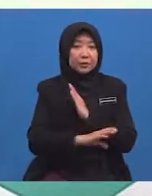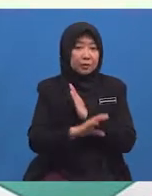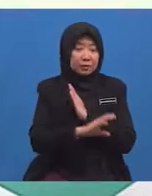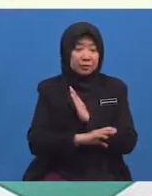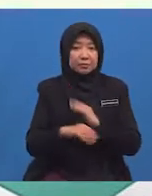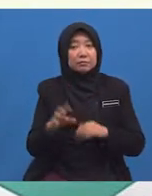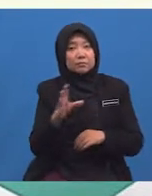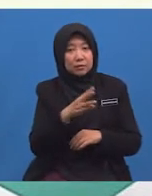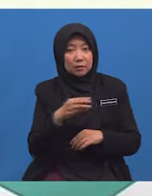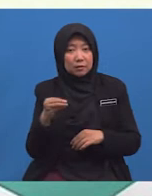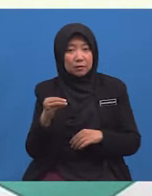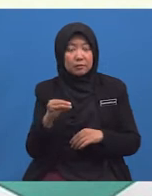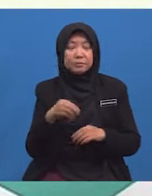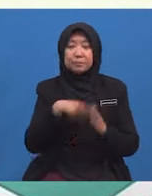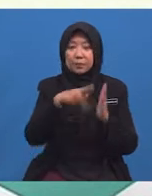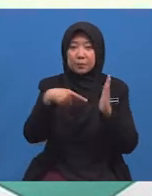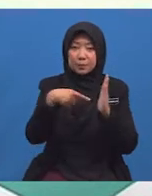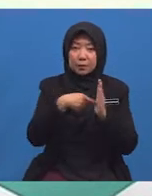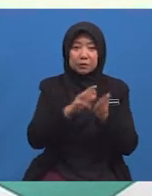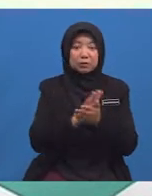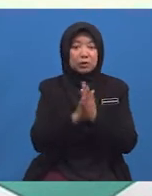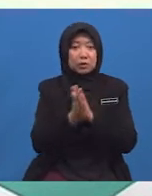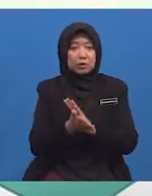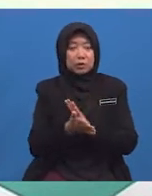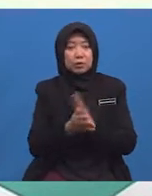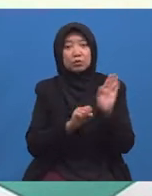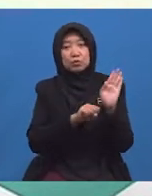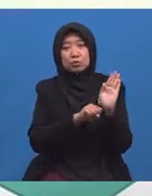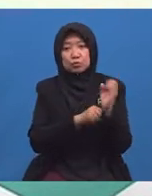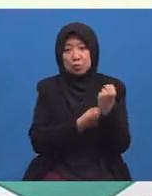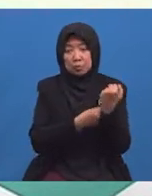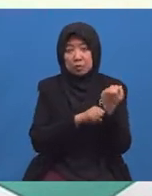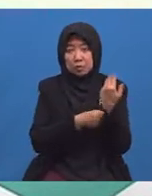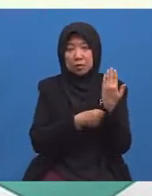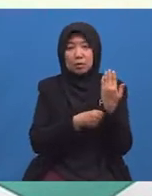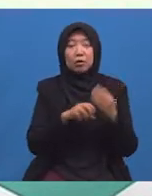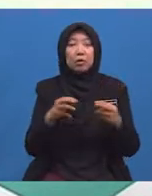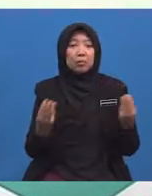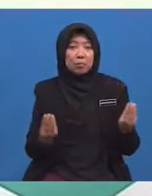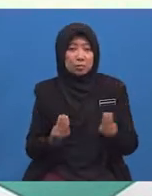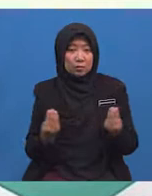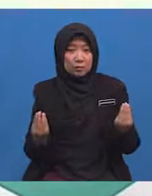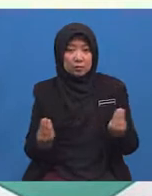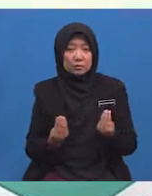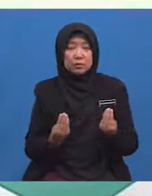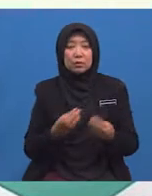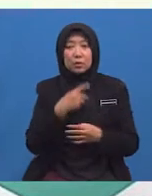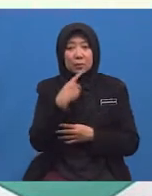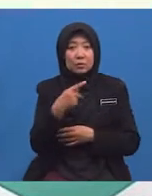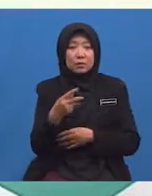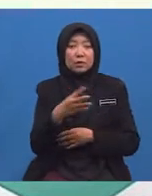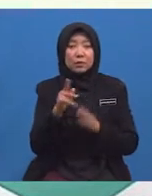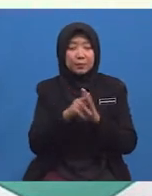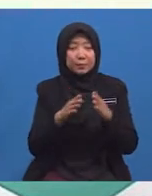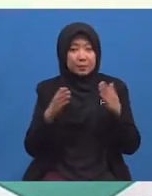terakhir, golongan ini berperanan menjadi sumber motivasi kepada pemerintah dan pembesar.